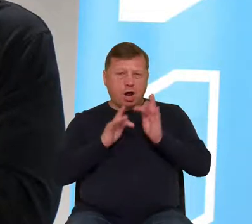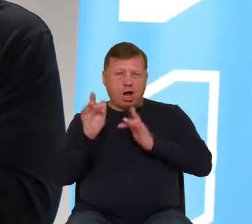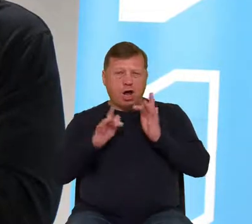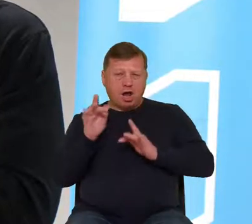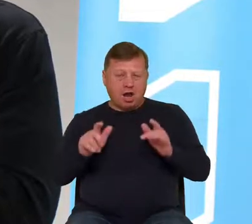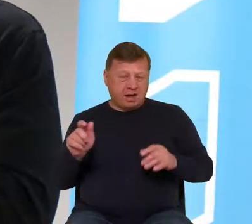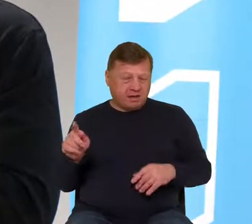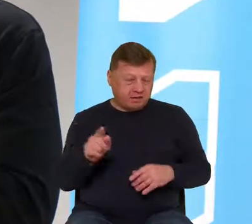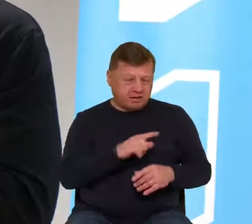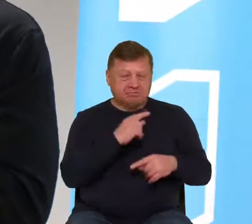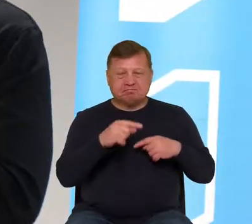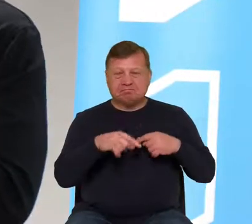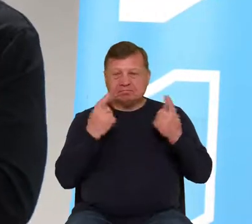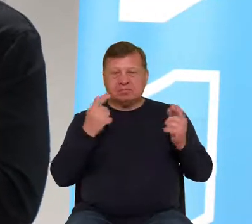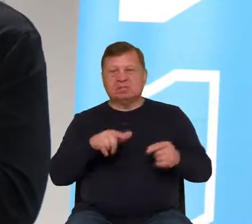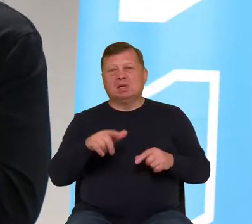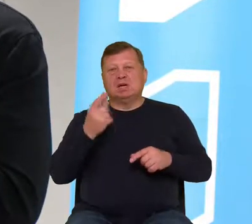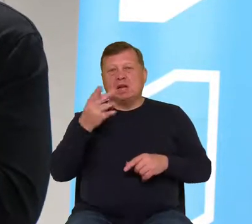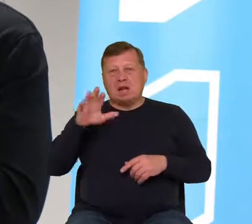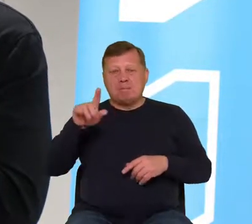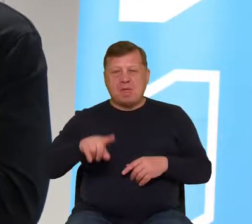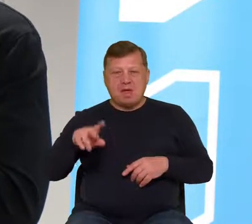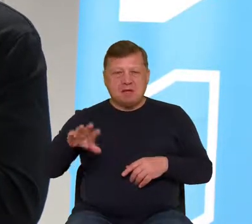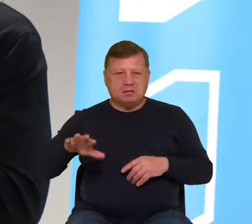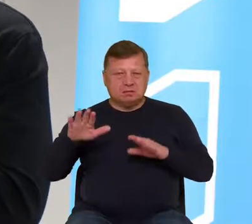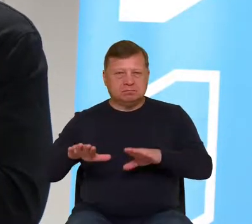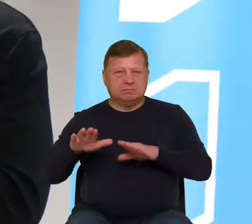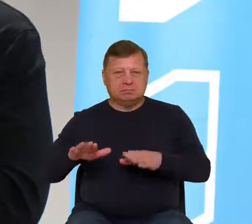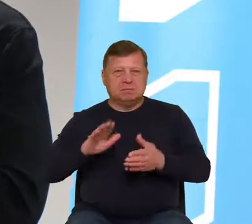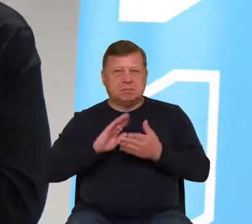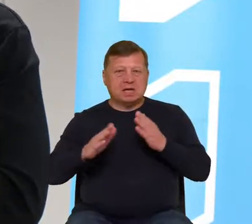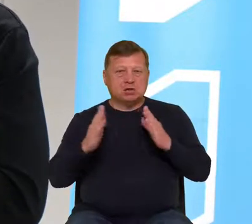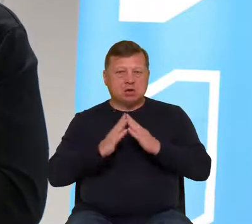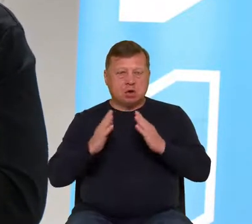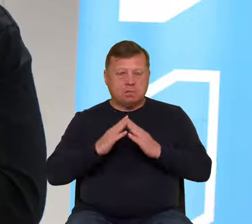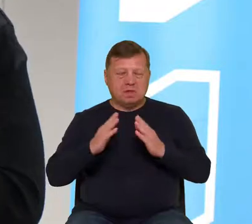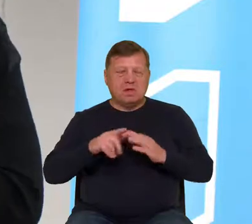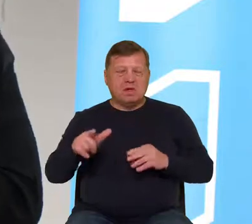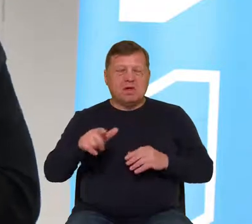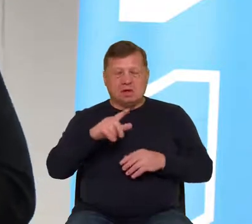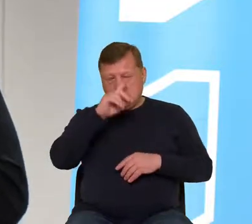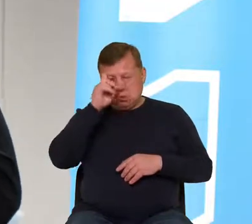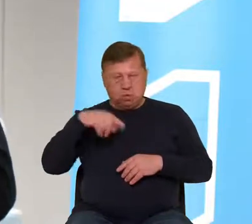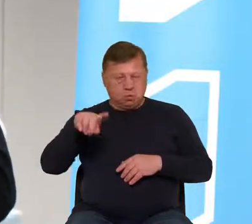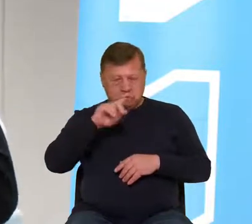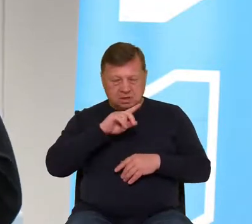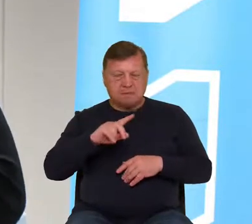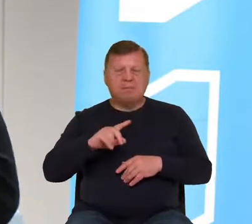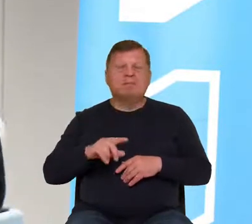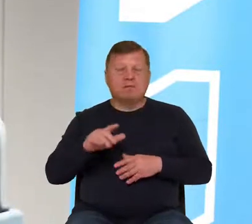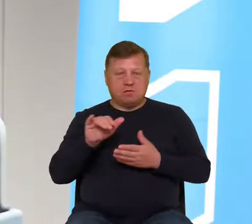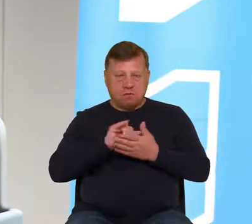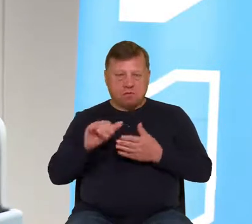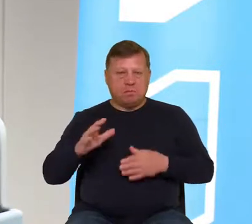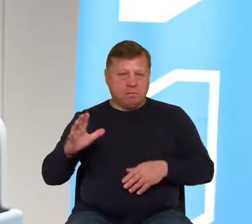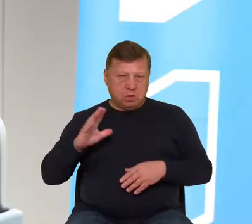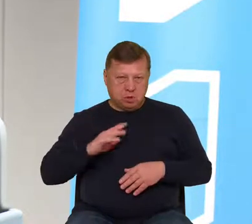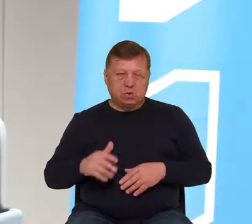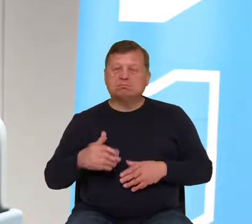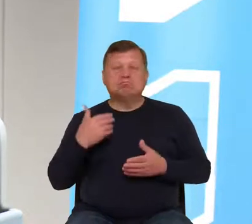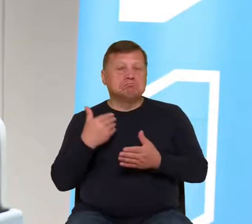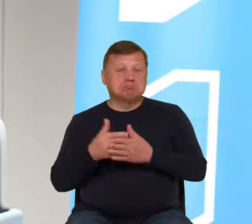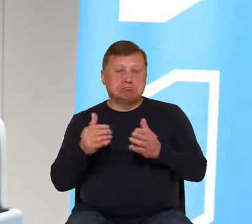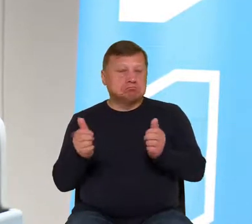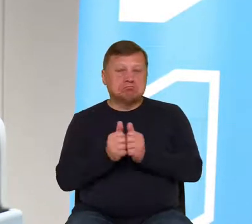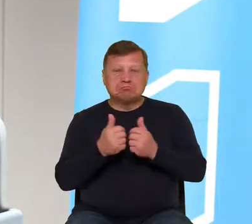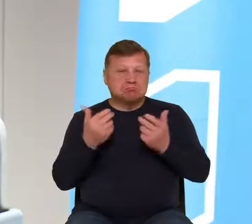który spędził kilka miesięcy z ludźmi bezdomnymi w Nowym Jorku tylko po to, żeby z nimi